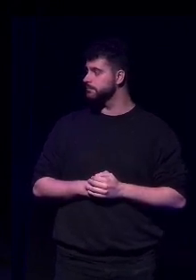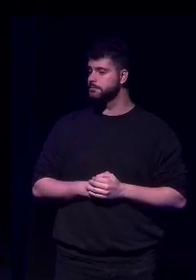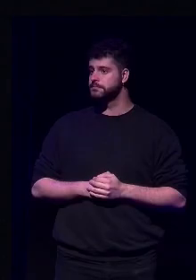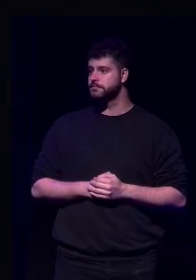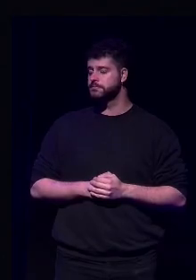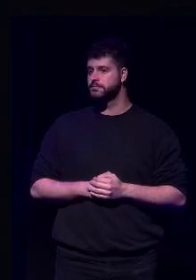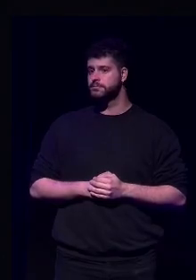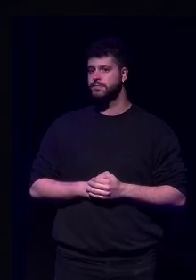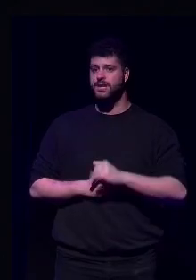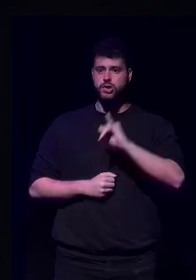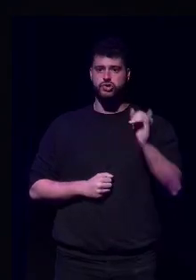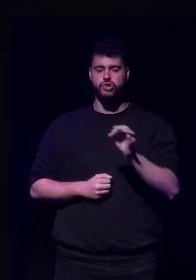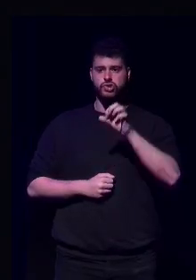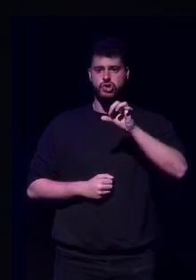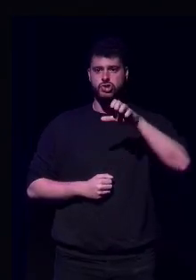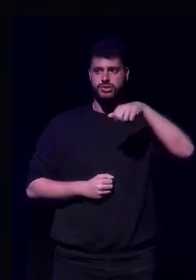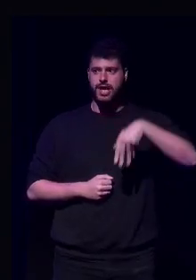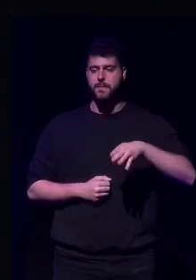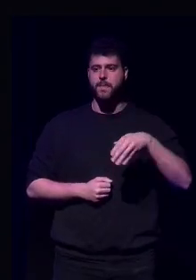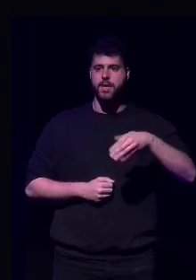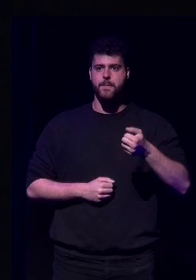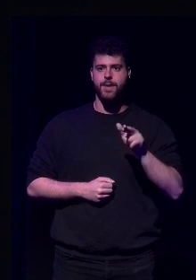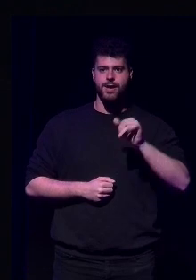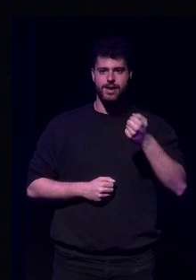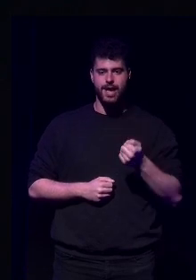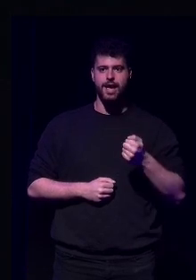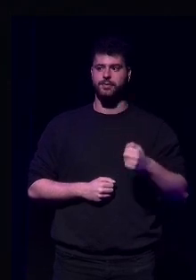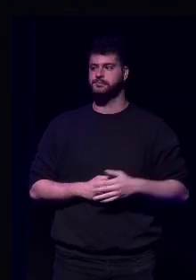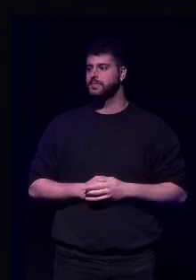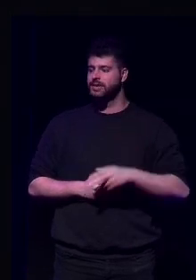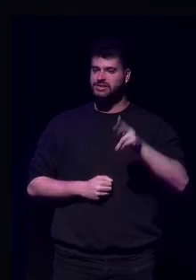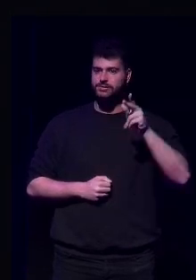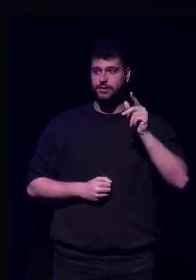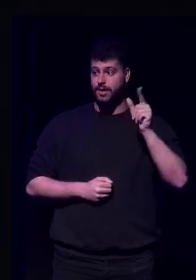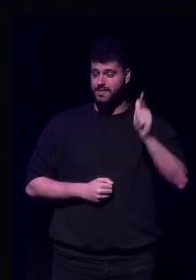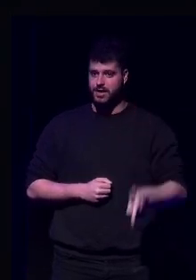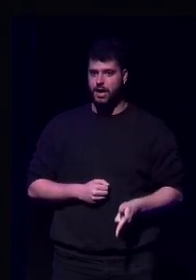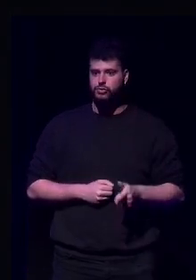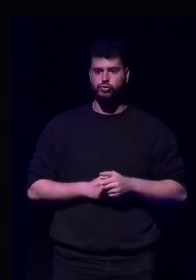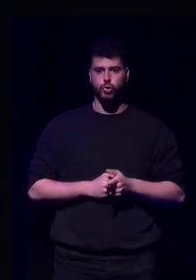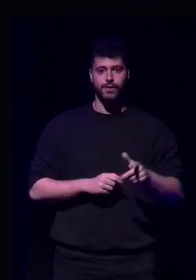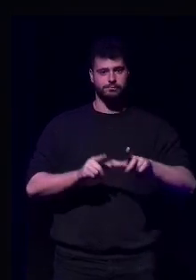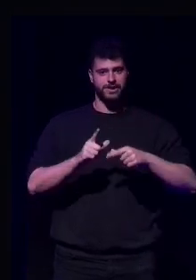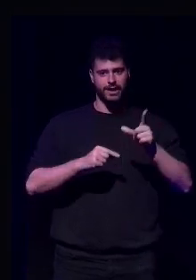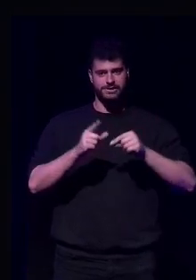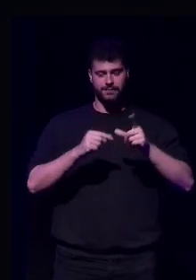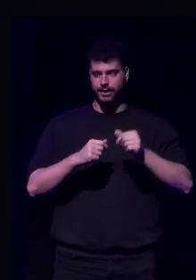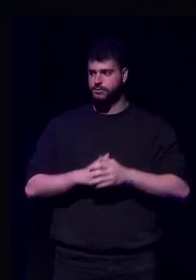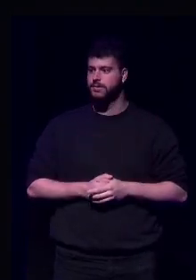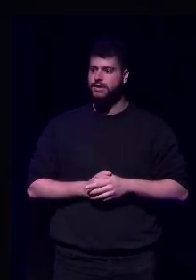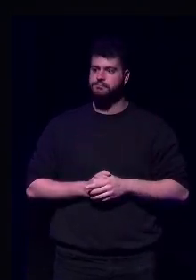Diputació, i Josep Maria González, director territorial de Catalunya de CaixaBank. Ens acompanya en aquest cas i recull el premi Jordi